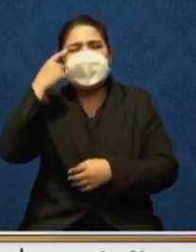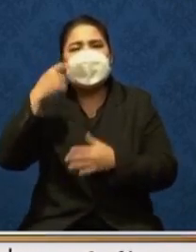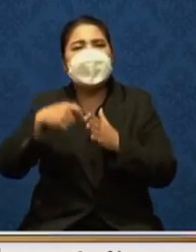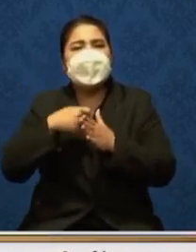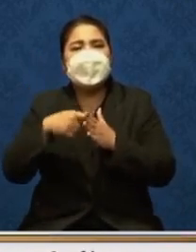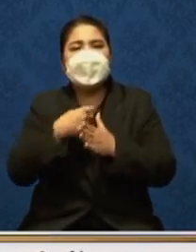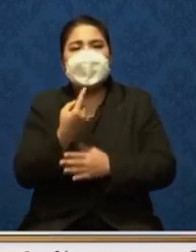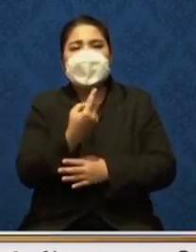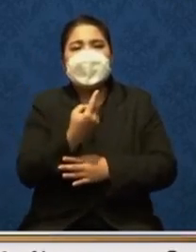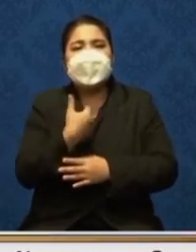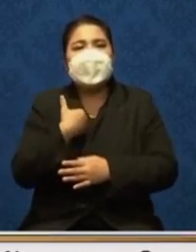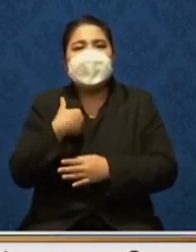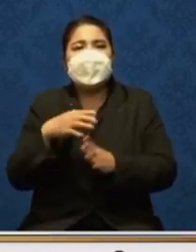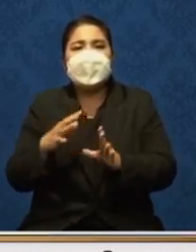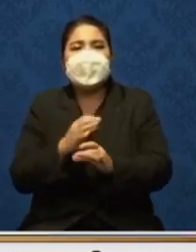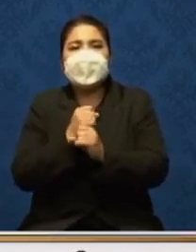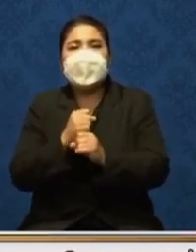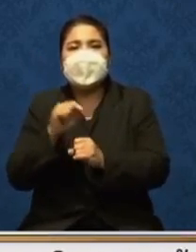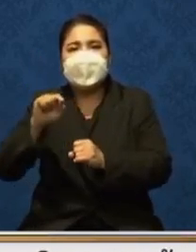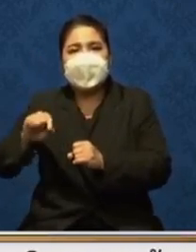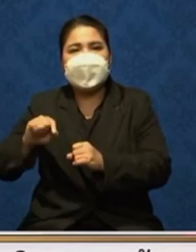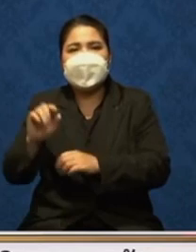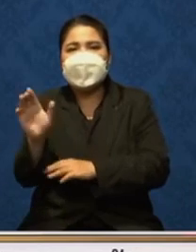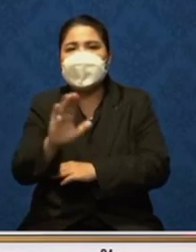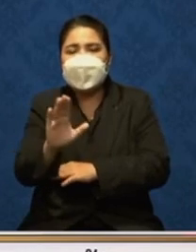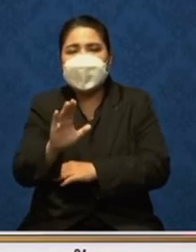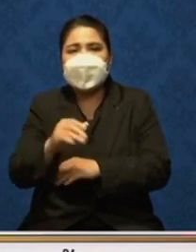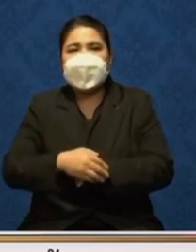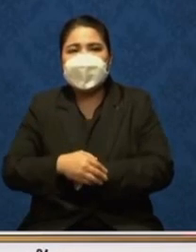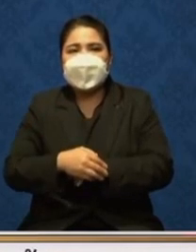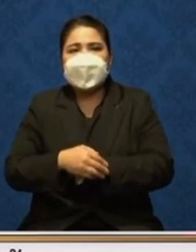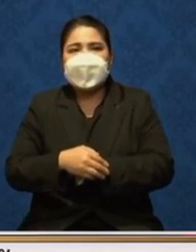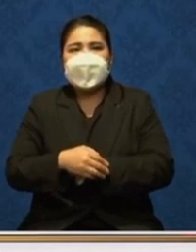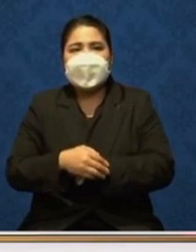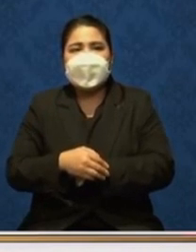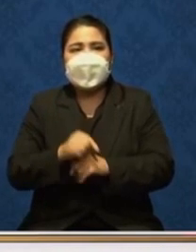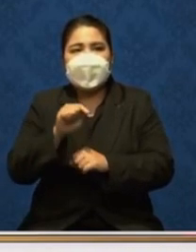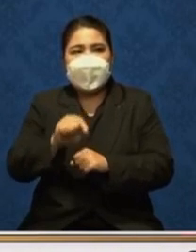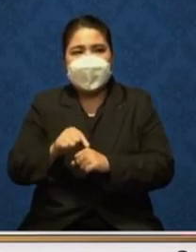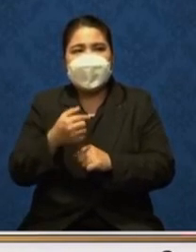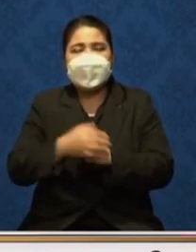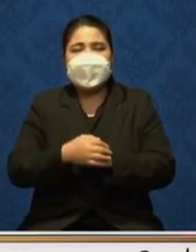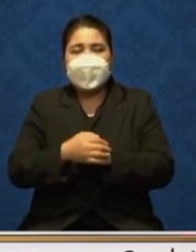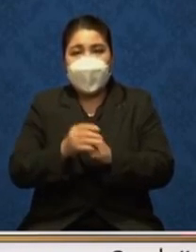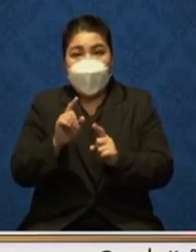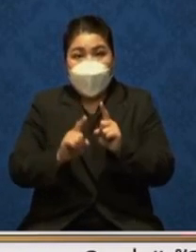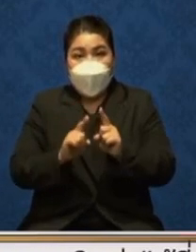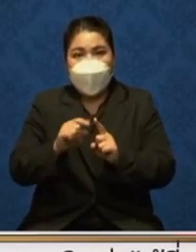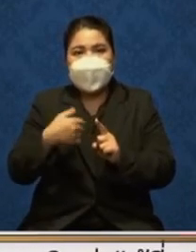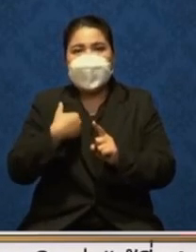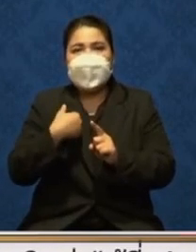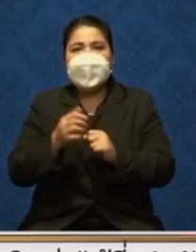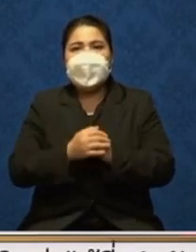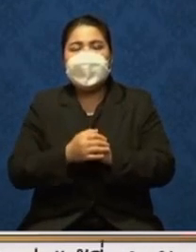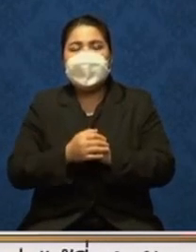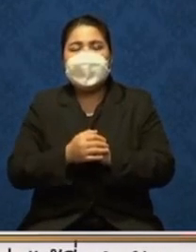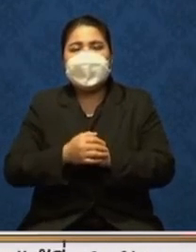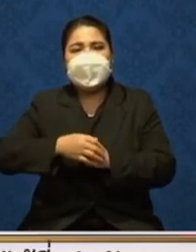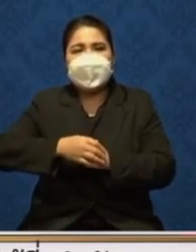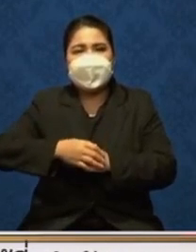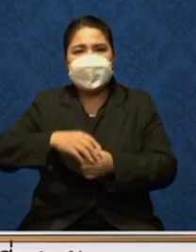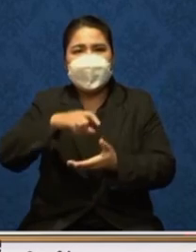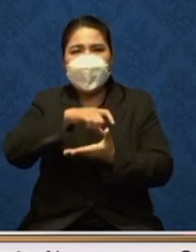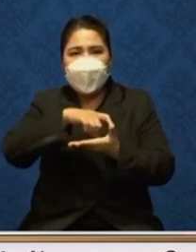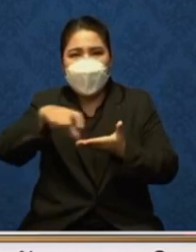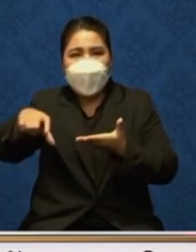เหตุผลเดียวมาสรุปวามัเป็เช่นนั้นครับเพรการโอนหุ้นครั้งนี้มันยังมีข้อสงสัยอีกหลายอย่างอย่ท